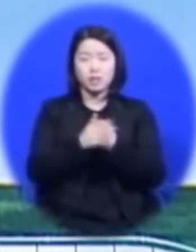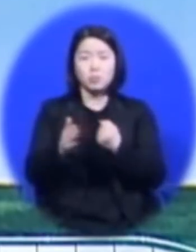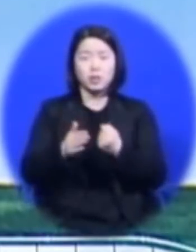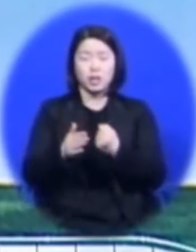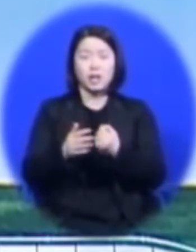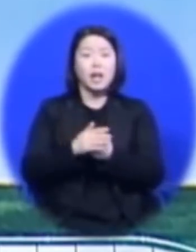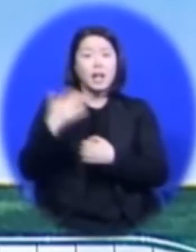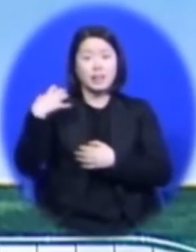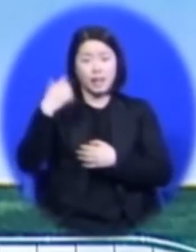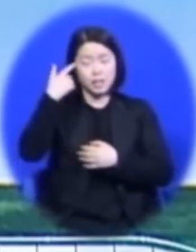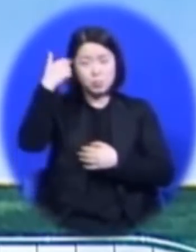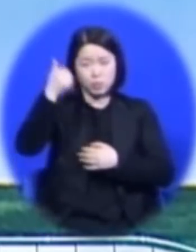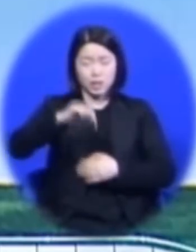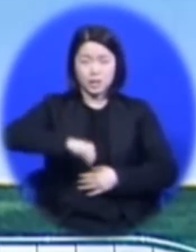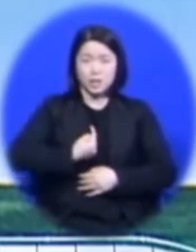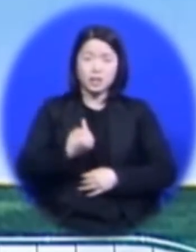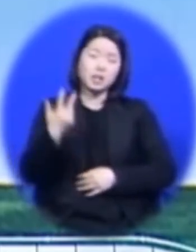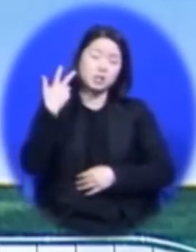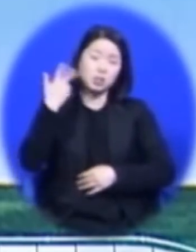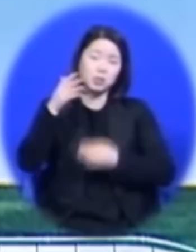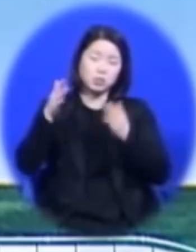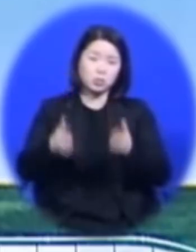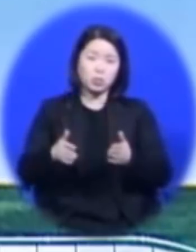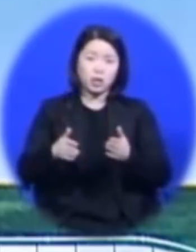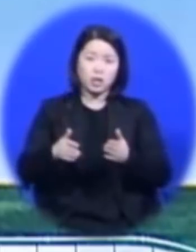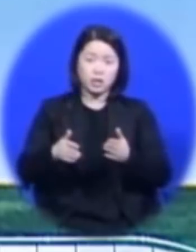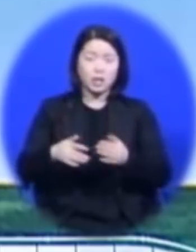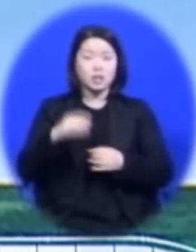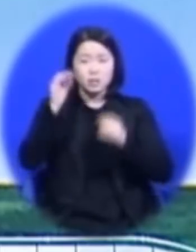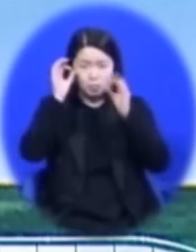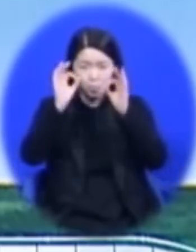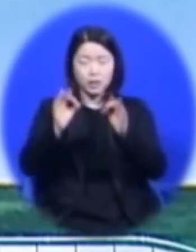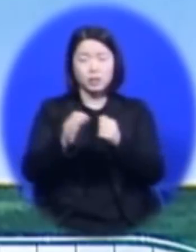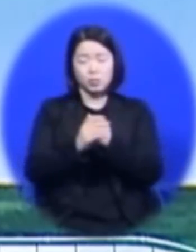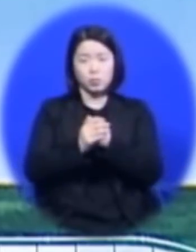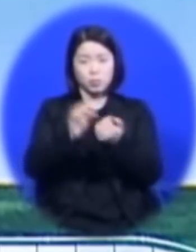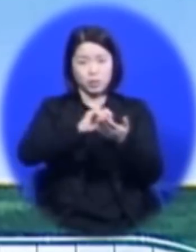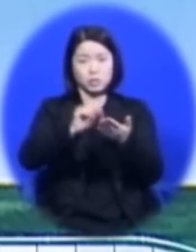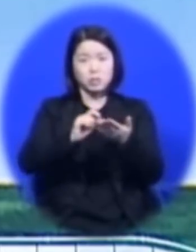그러니까 단위 목사에게 자기가 지난 주간에 그랬다고 쓰는 거 아니겠어요